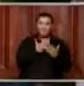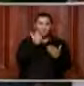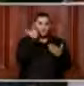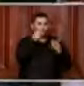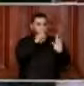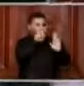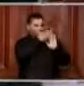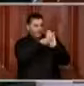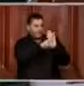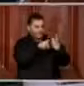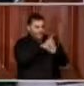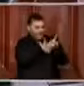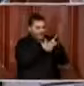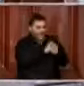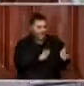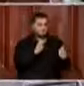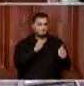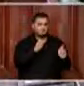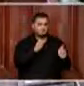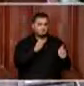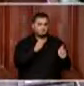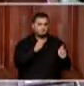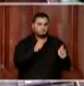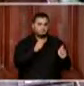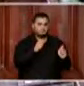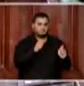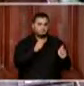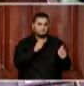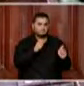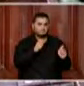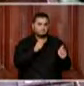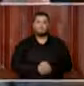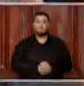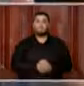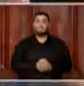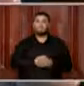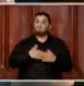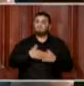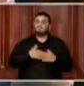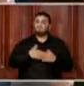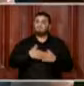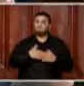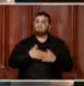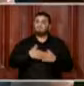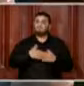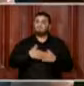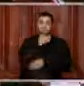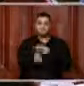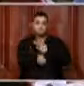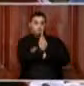فاحترام كامل للشرعية لم يسبقه إليها أحد،